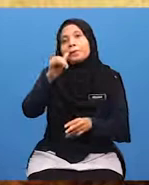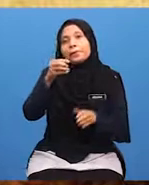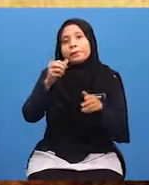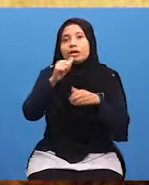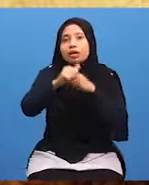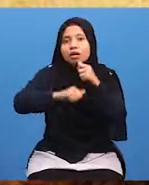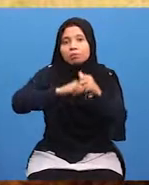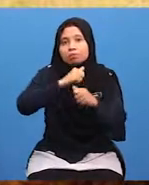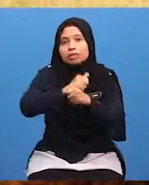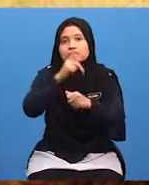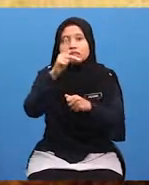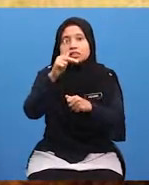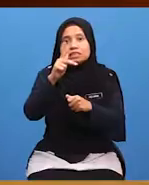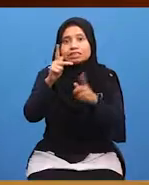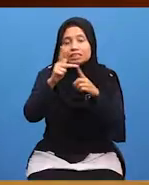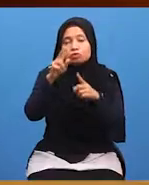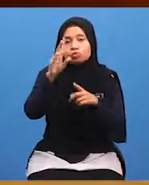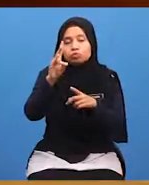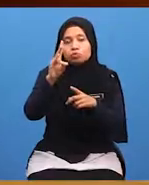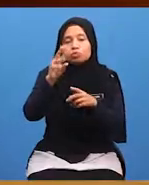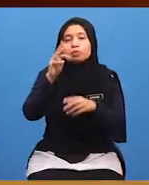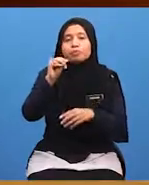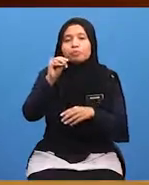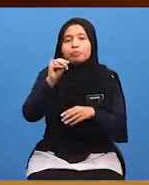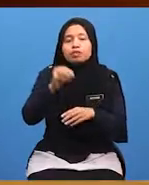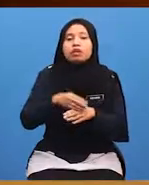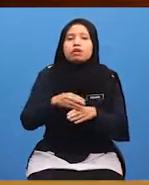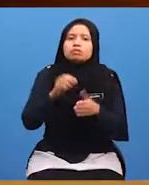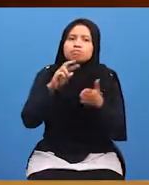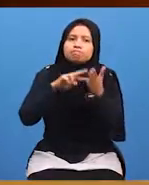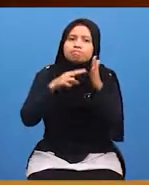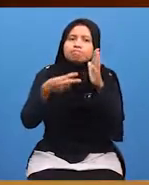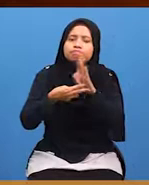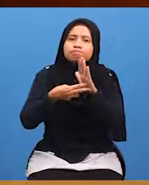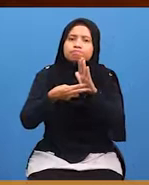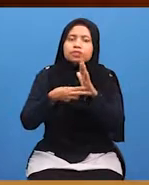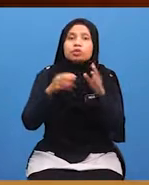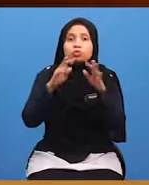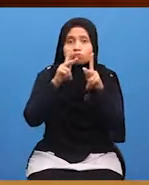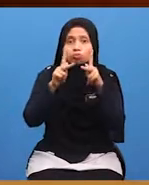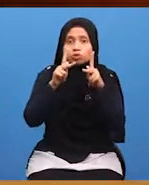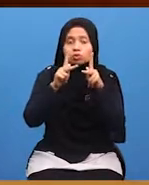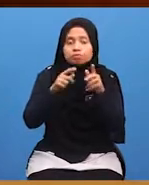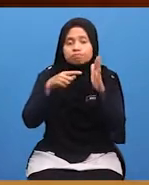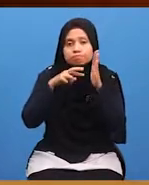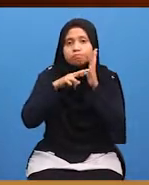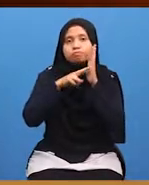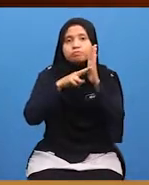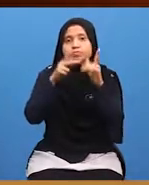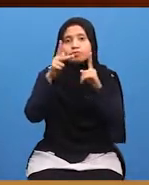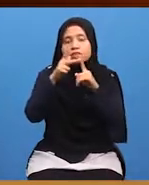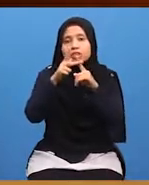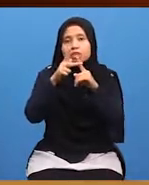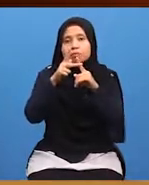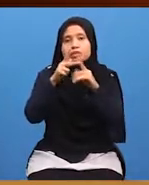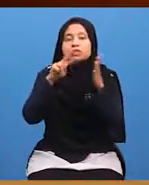8 Masihi. Yang dimaksudkan dengan falsafah pendidikan Islam merujuk kepada konsep